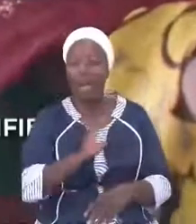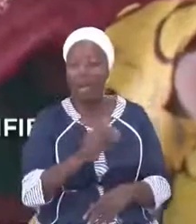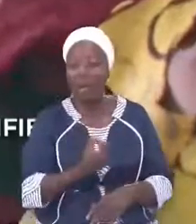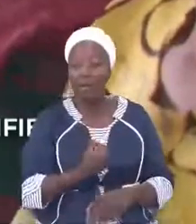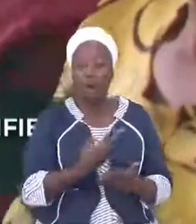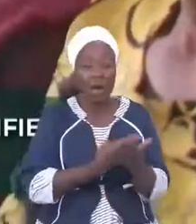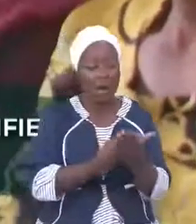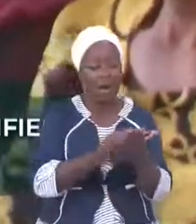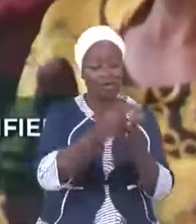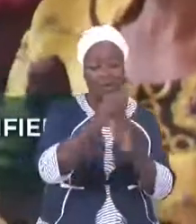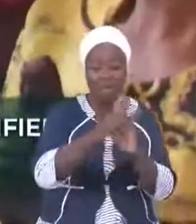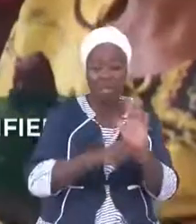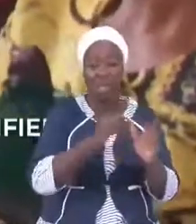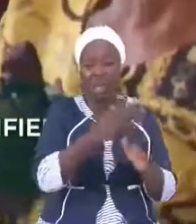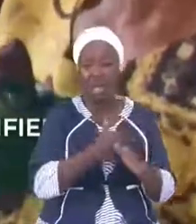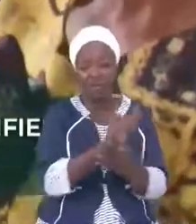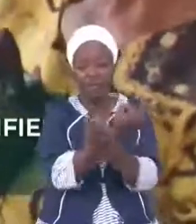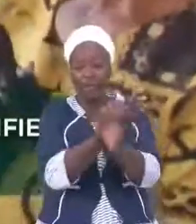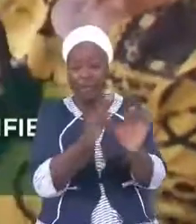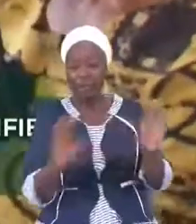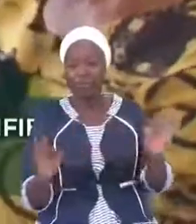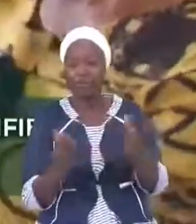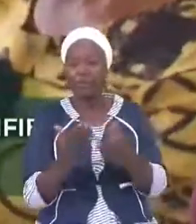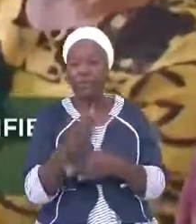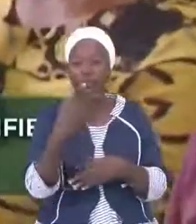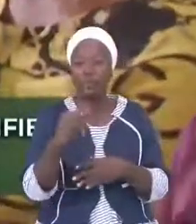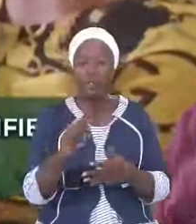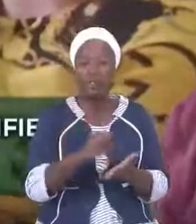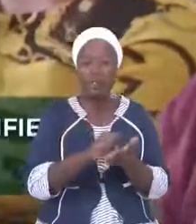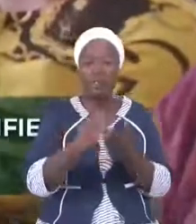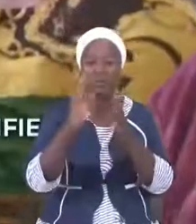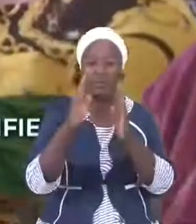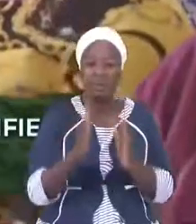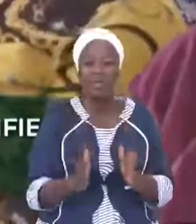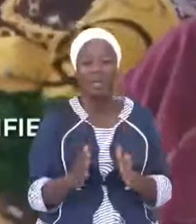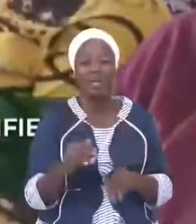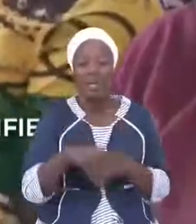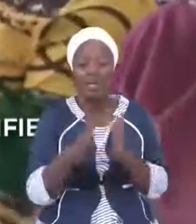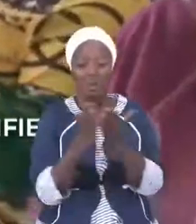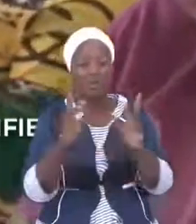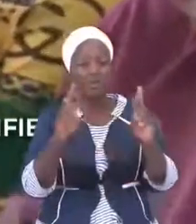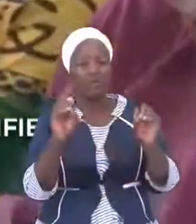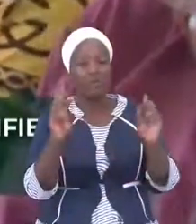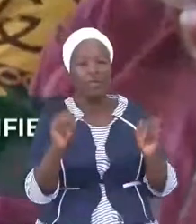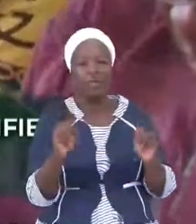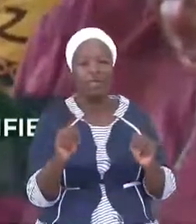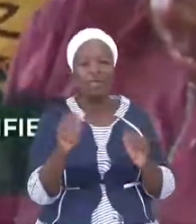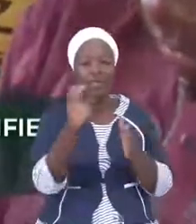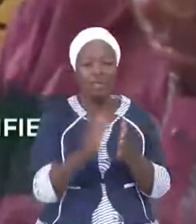sanctificateur. Notre justice et notre liberté à travers le sanctificateur. Nous